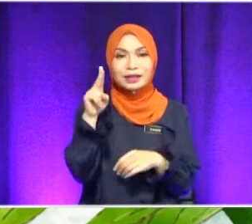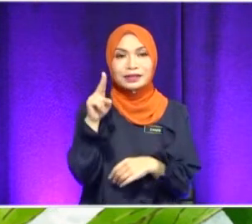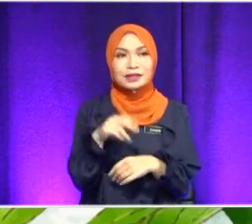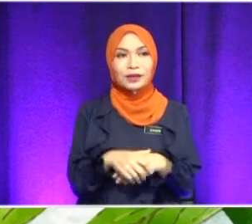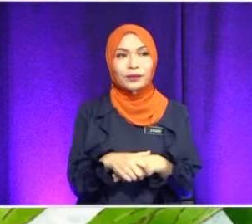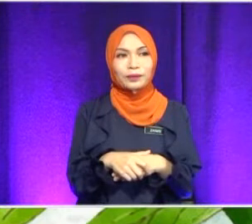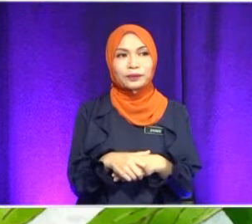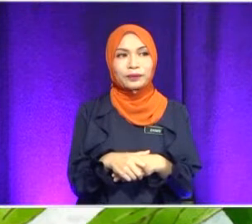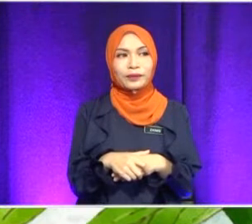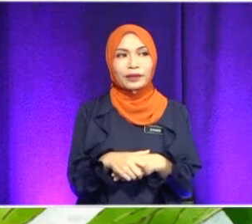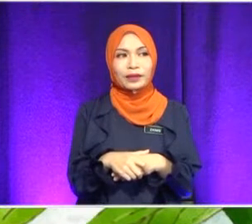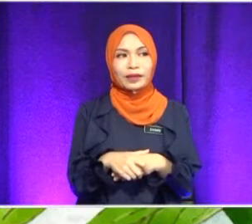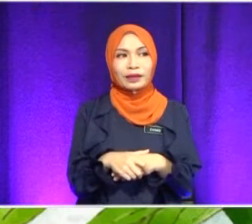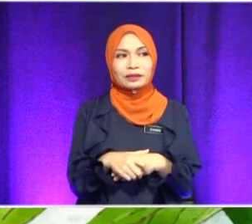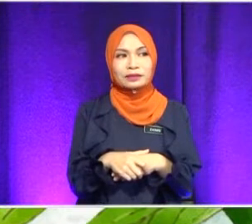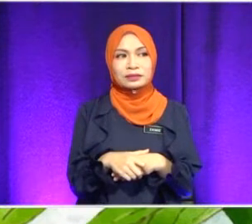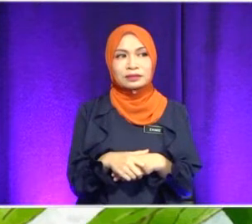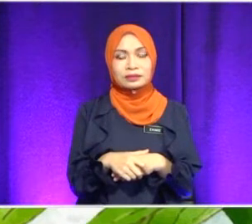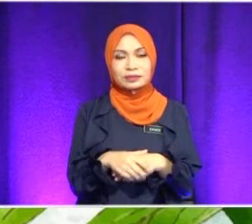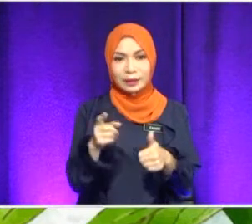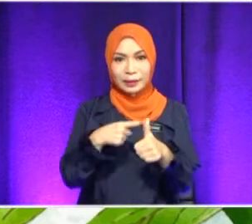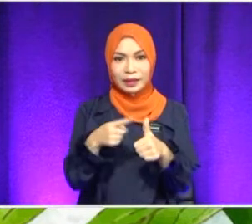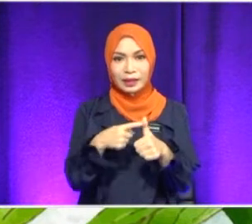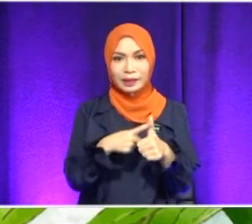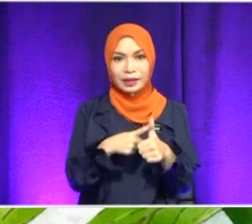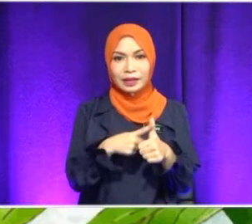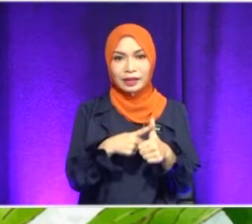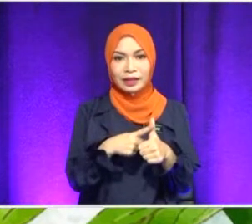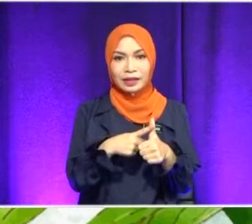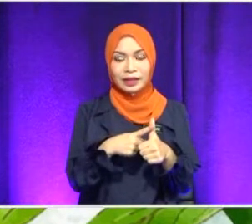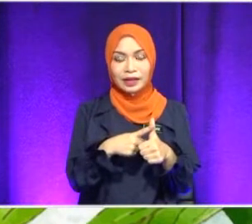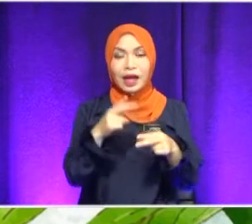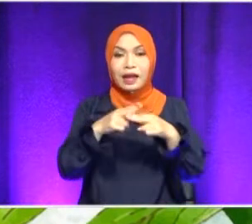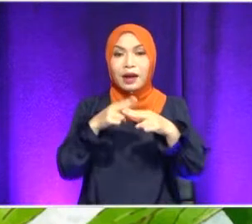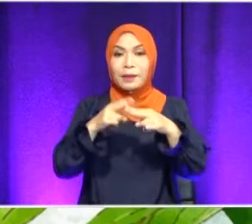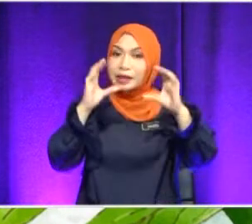satu Hakim kalian kamu namun kaidah